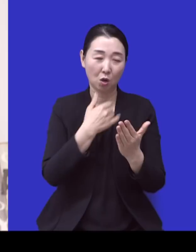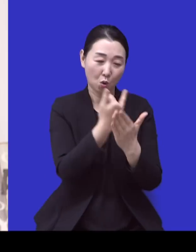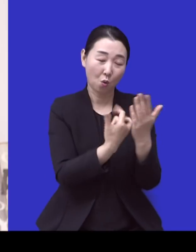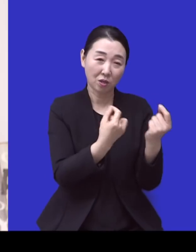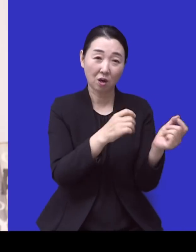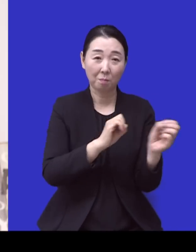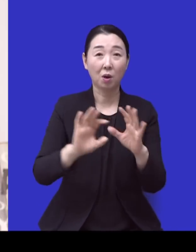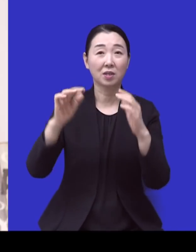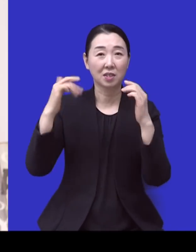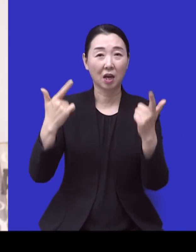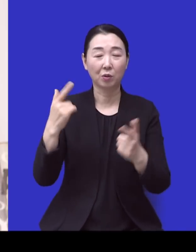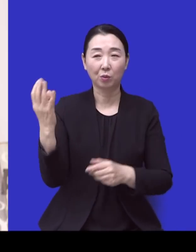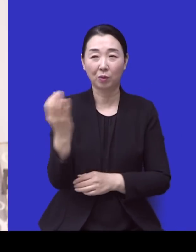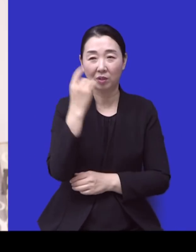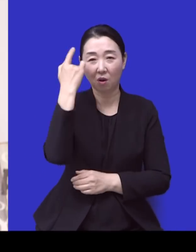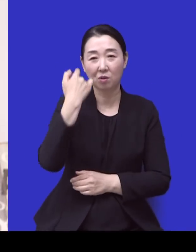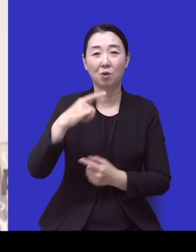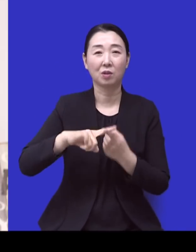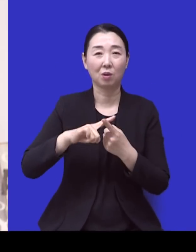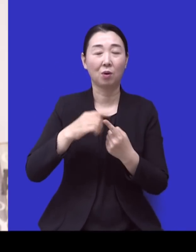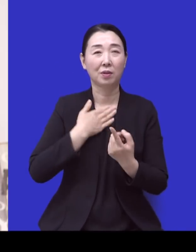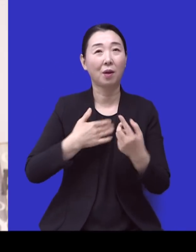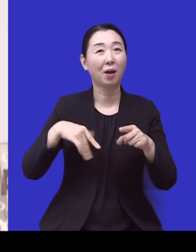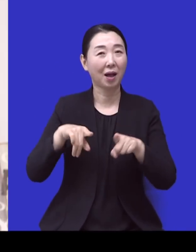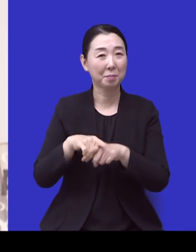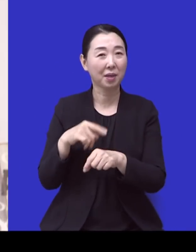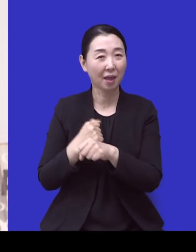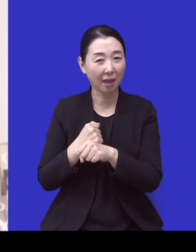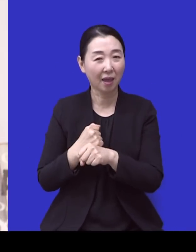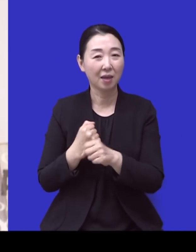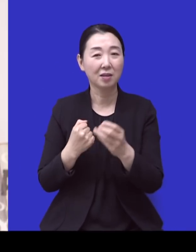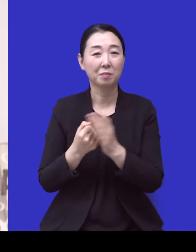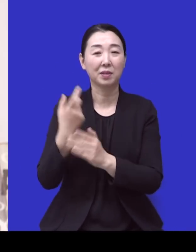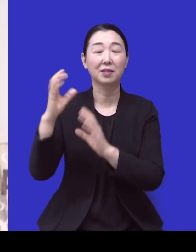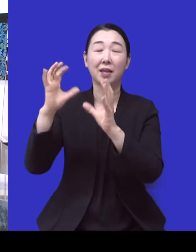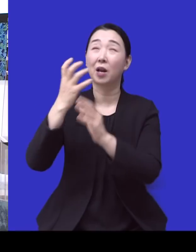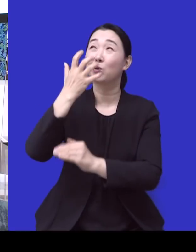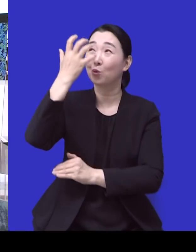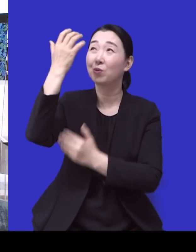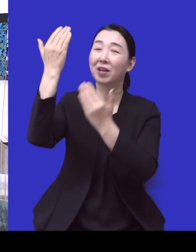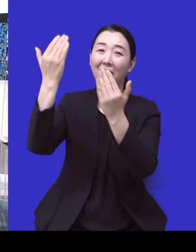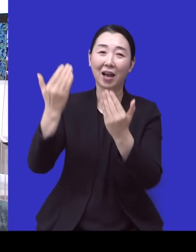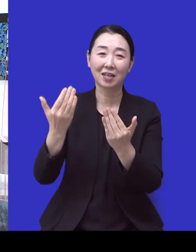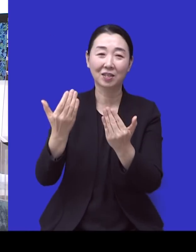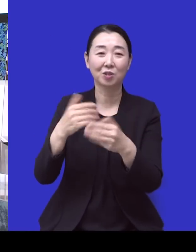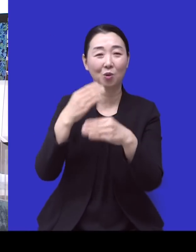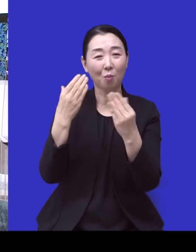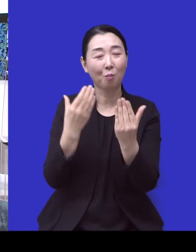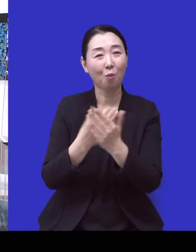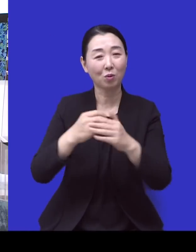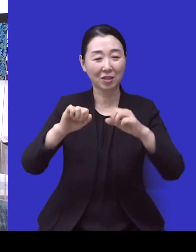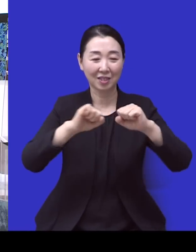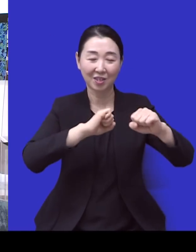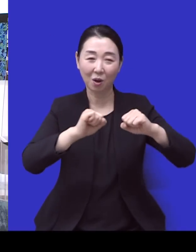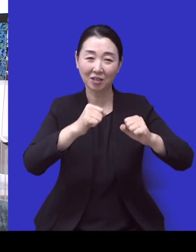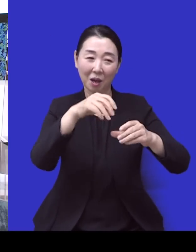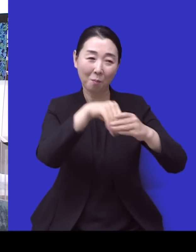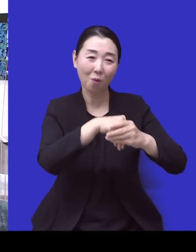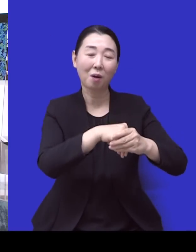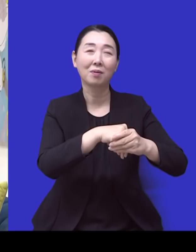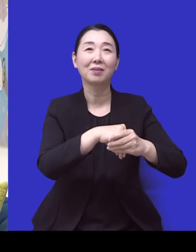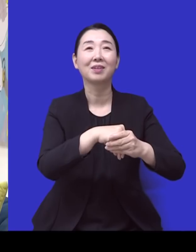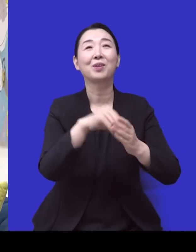않으시고 정말 성령으로 저와 함께 하시면서 이제는 그 나라를 꿈꾸게 하시는 그런 모든 역사가 담긴 곡이라는